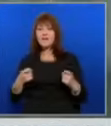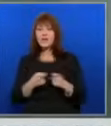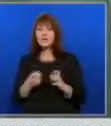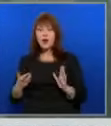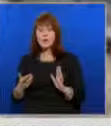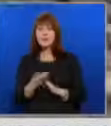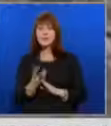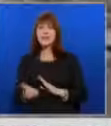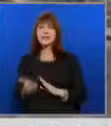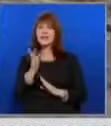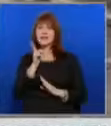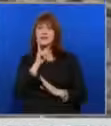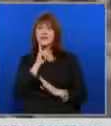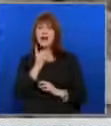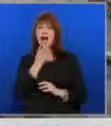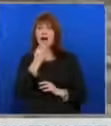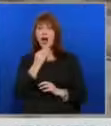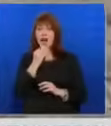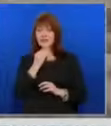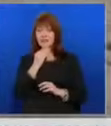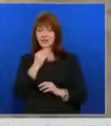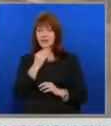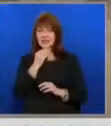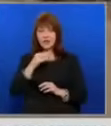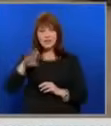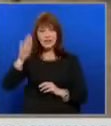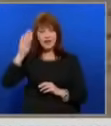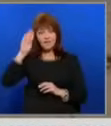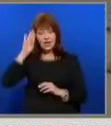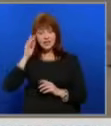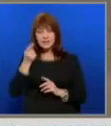Загиналите израелски военни са малко над 100.